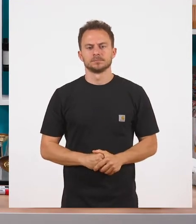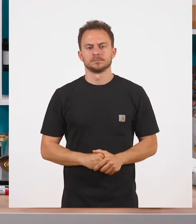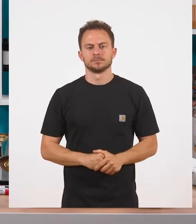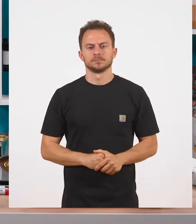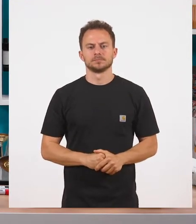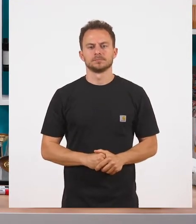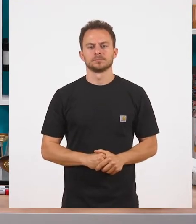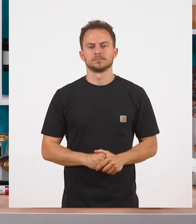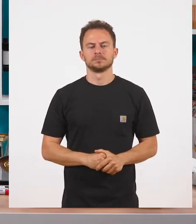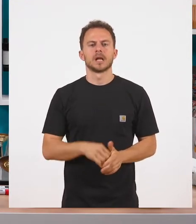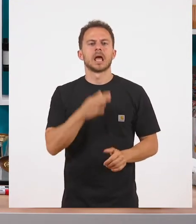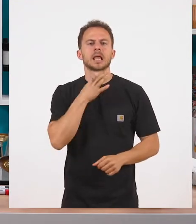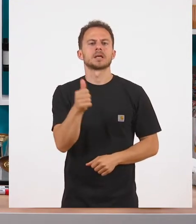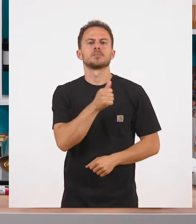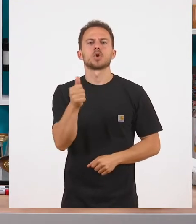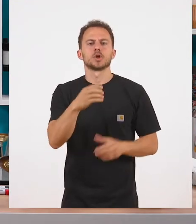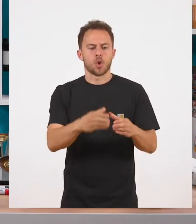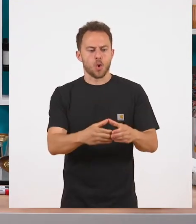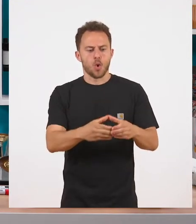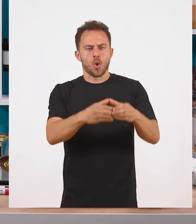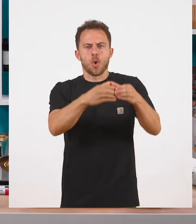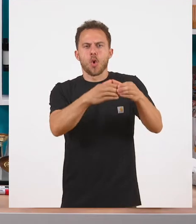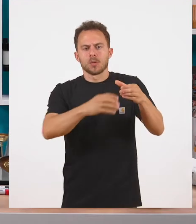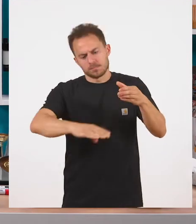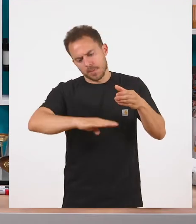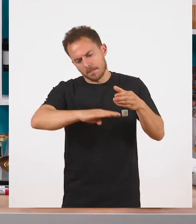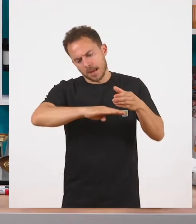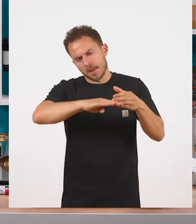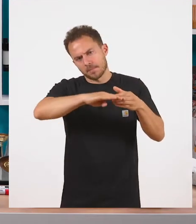είναι ένα ογκομετρικό δοχείο, έχω γεμίσει